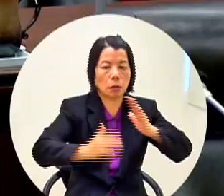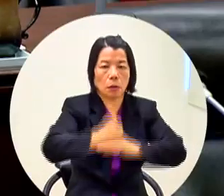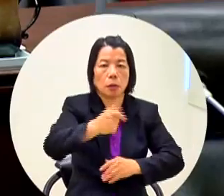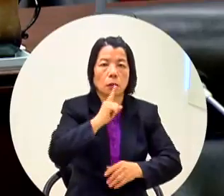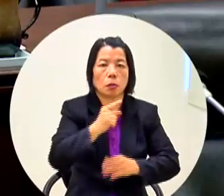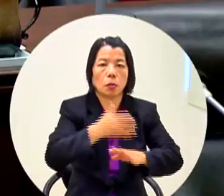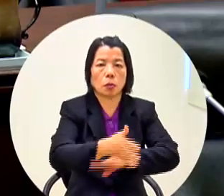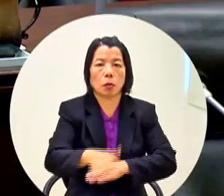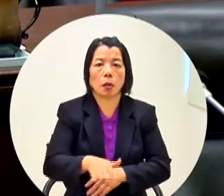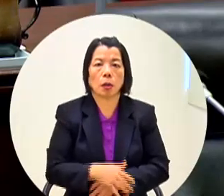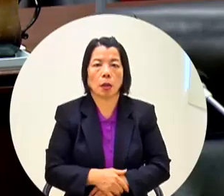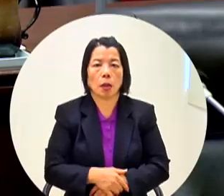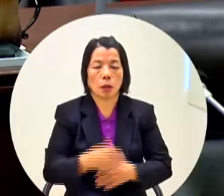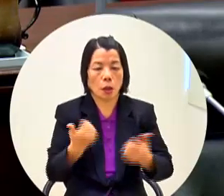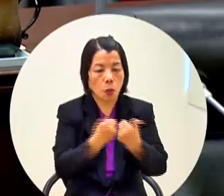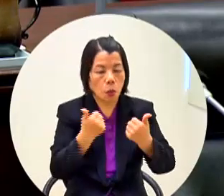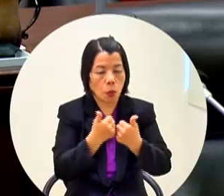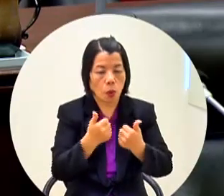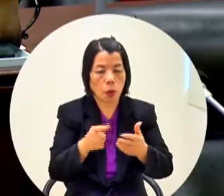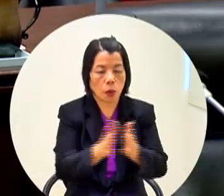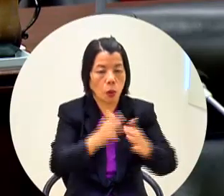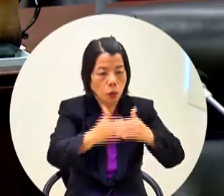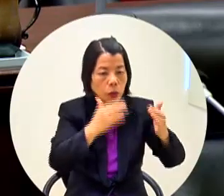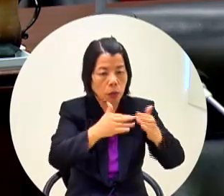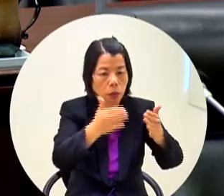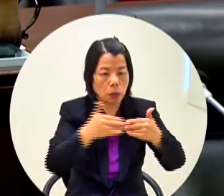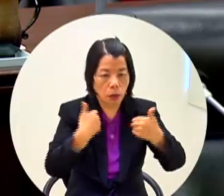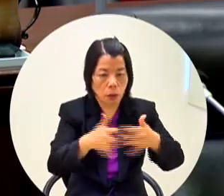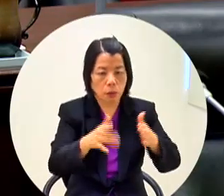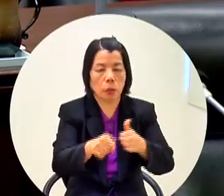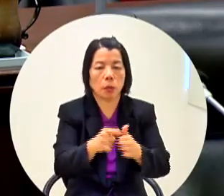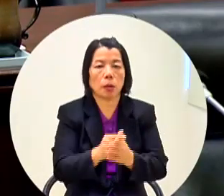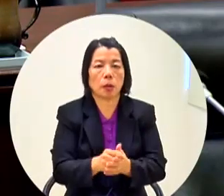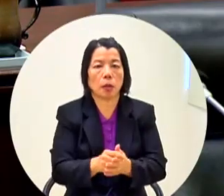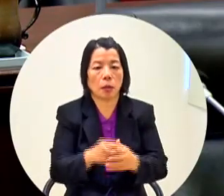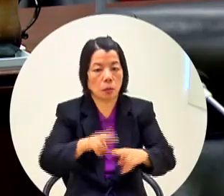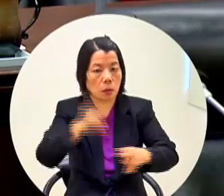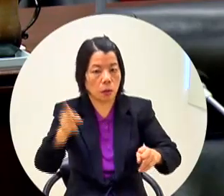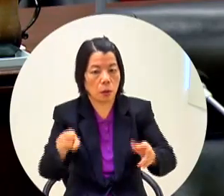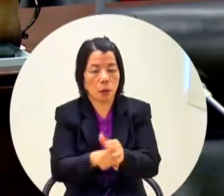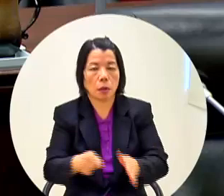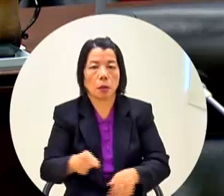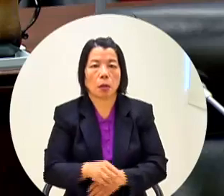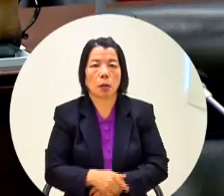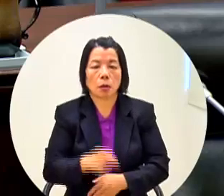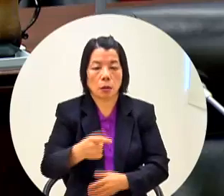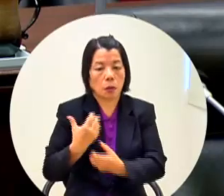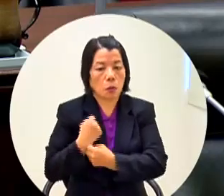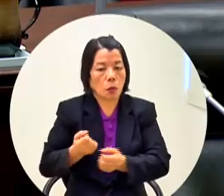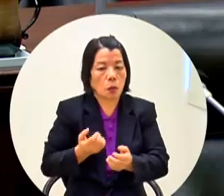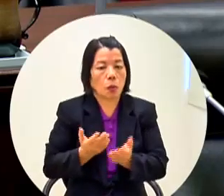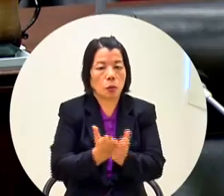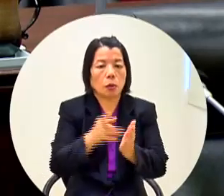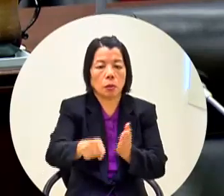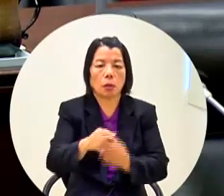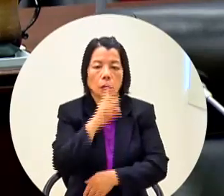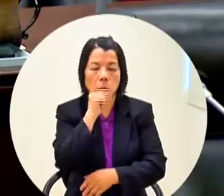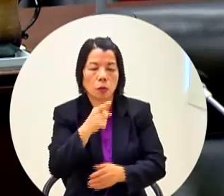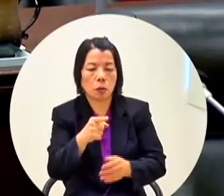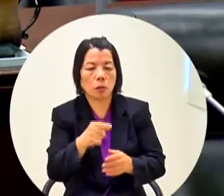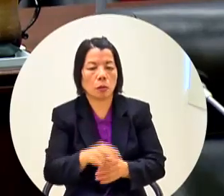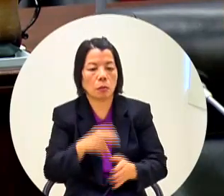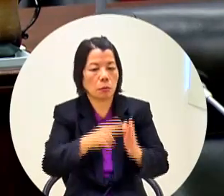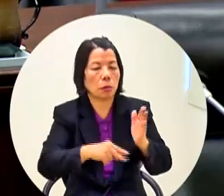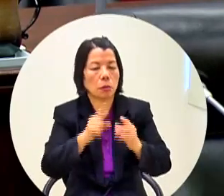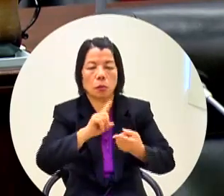在夏慧议员在说学校要不要开放的时候，你拿这个敦睦资讯舰队，这个其实是一个错误的举例，你这样其实是